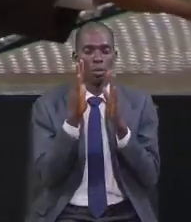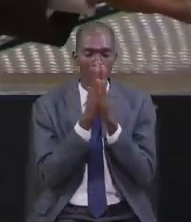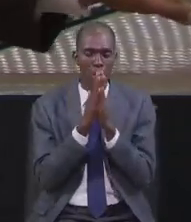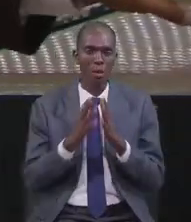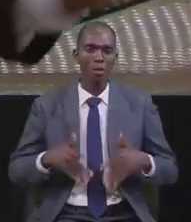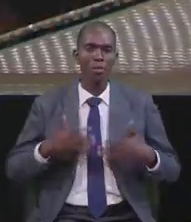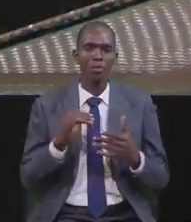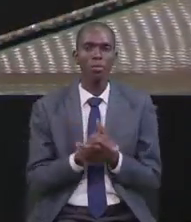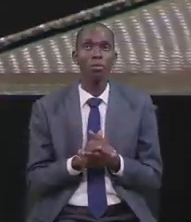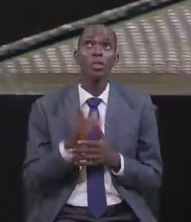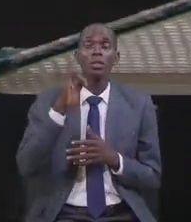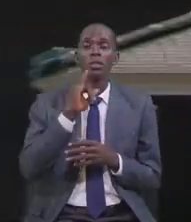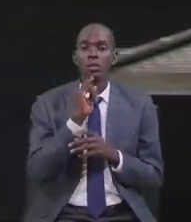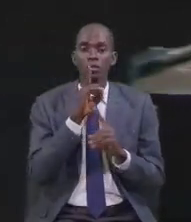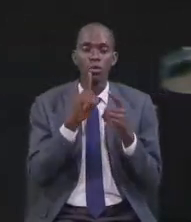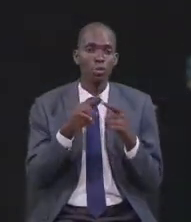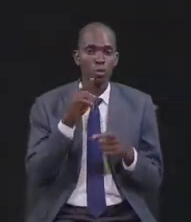te parle, il dit que